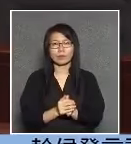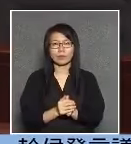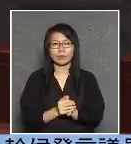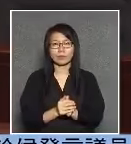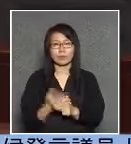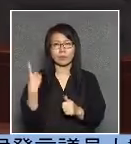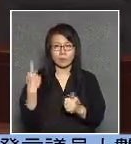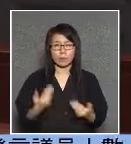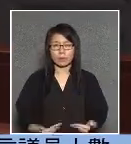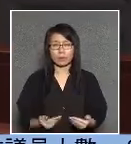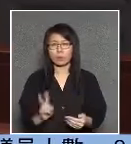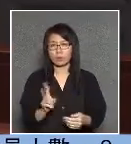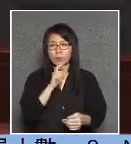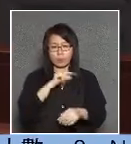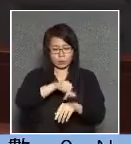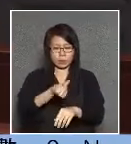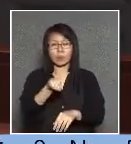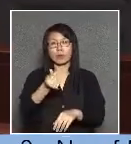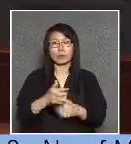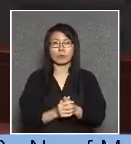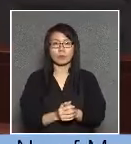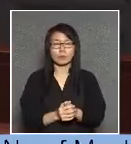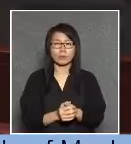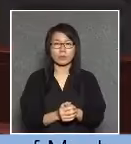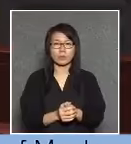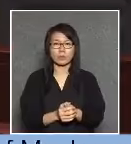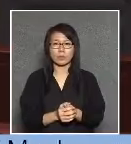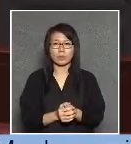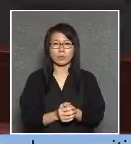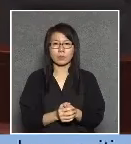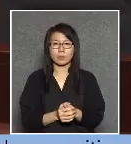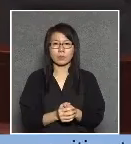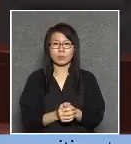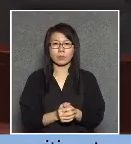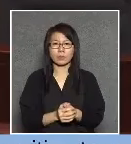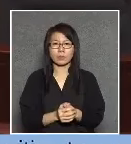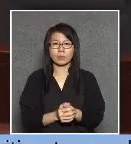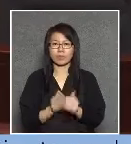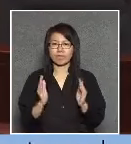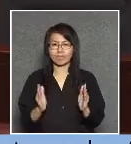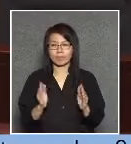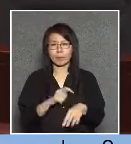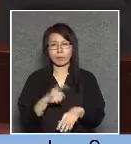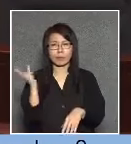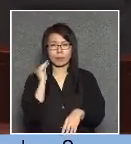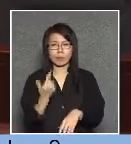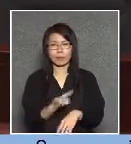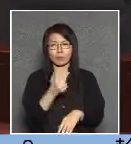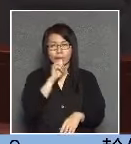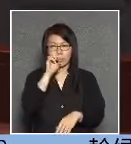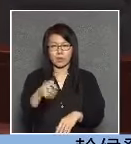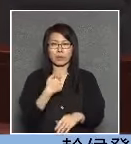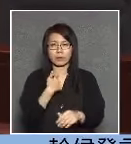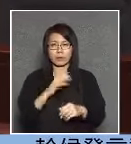昨天和今天也花了10個小時。在這些這期間裏面，聽到很多人叫維護